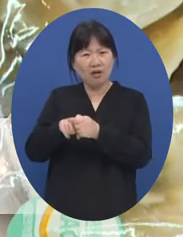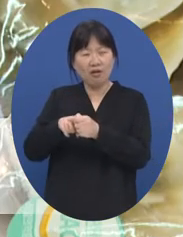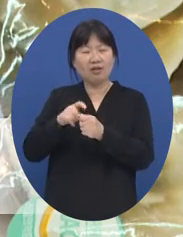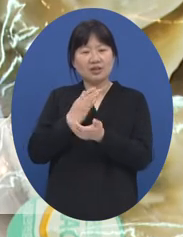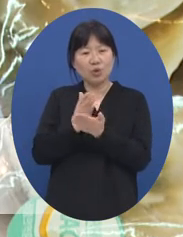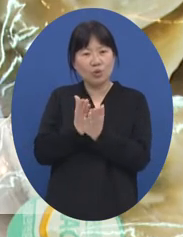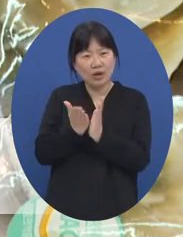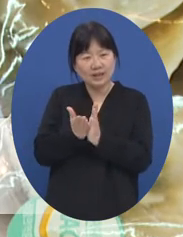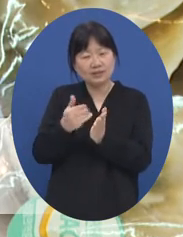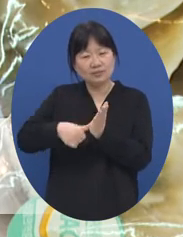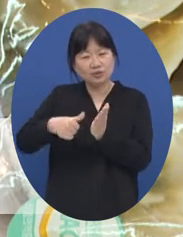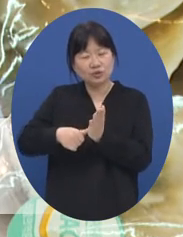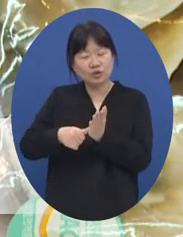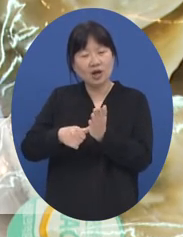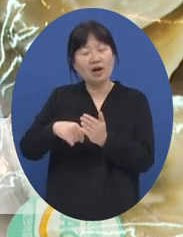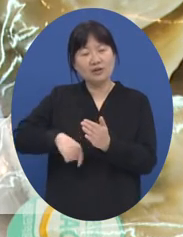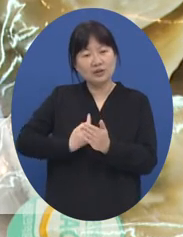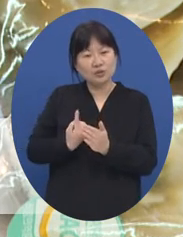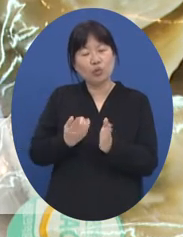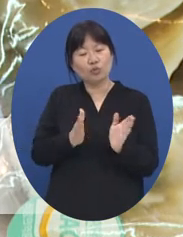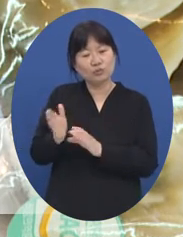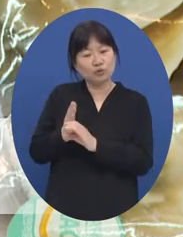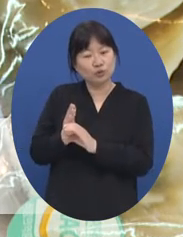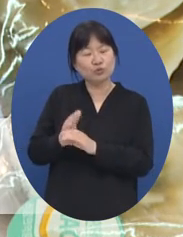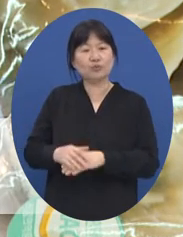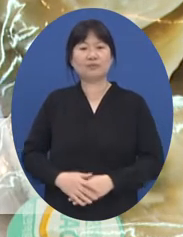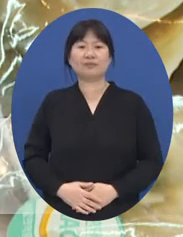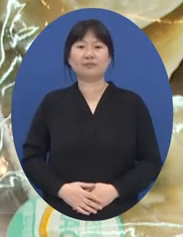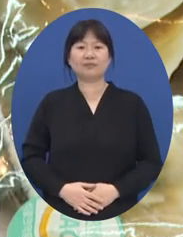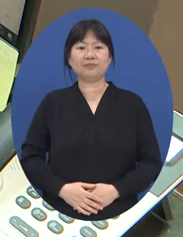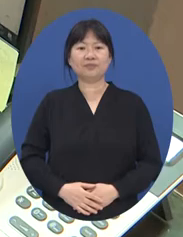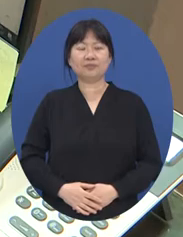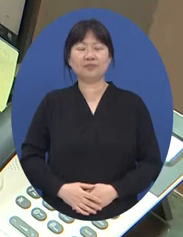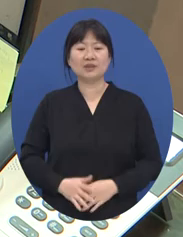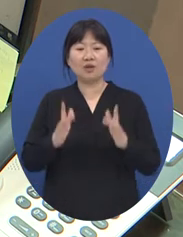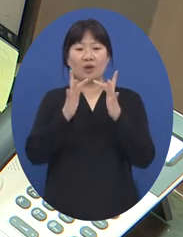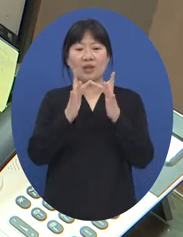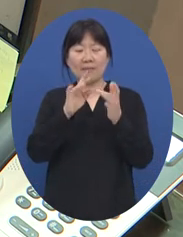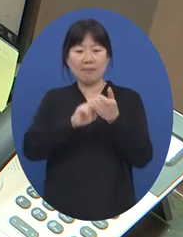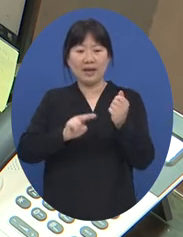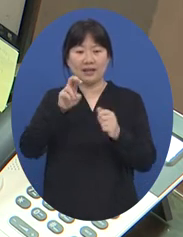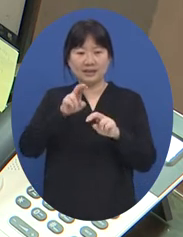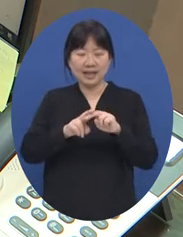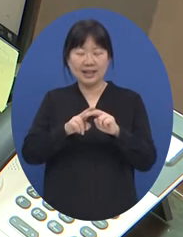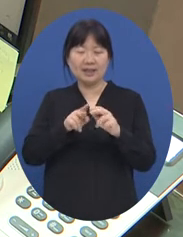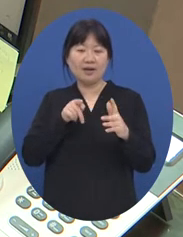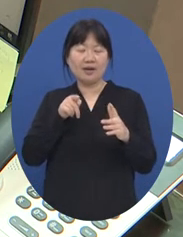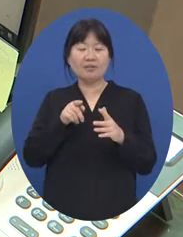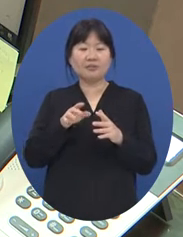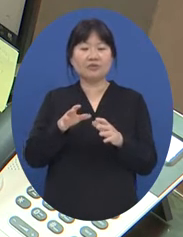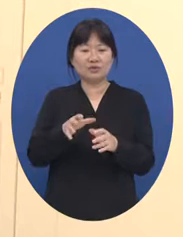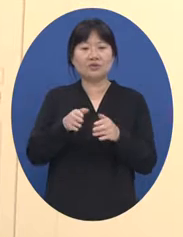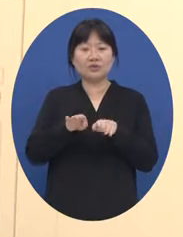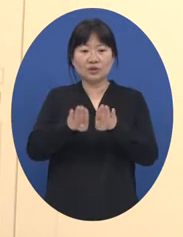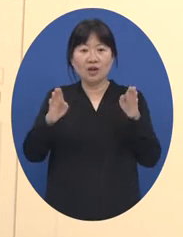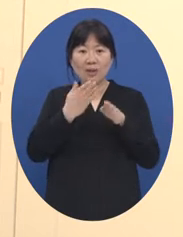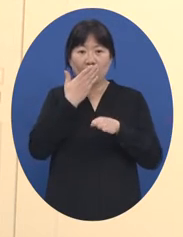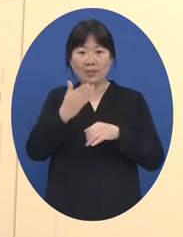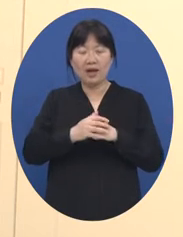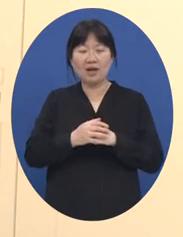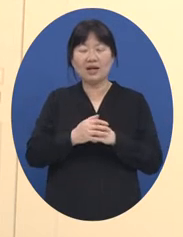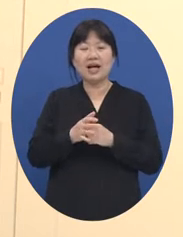빵이라든가 떡이라든가 어떤 이런 상품을 지금 나름대로 준비를 하고 있습니다. 온라인 판로도 뚫었고, 시장 안에